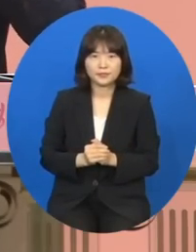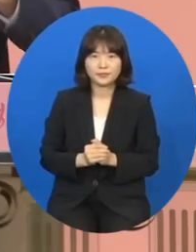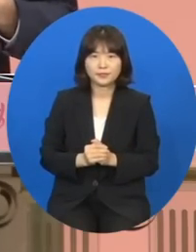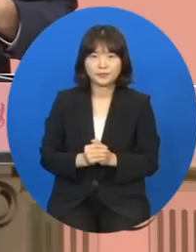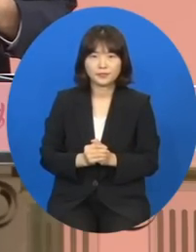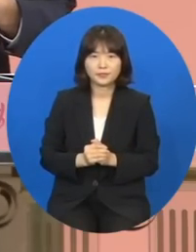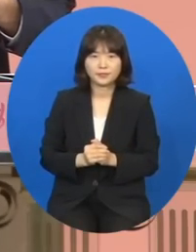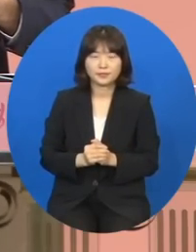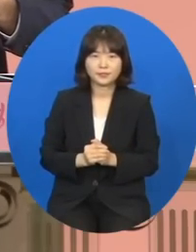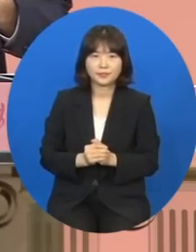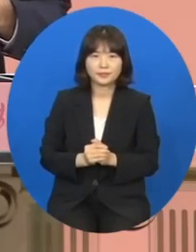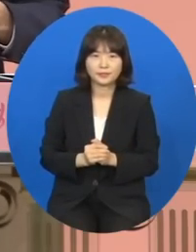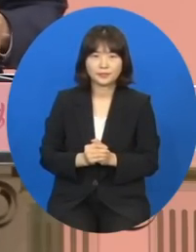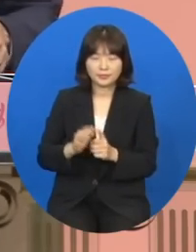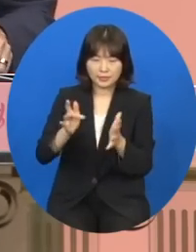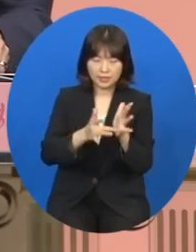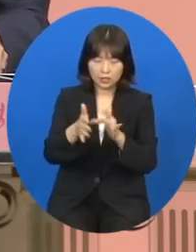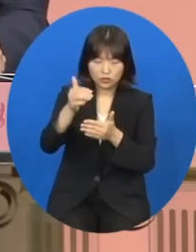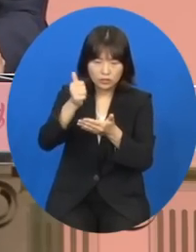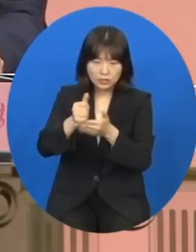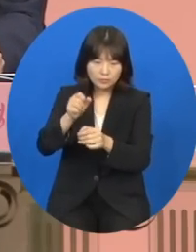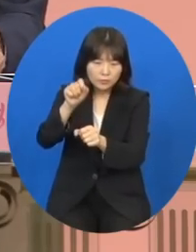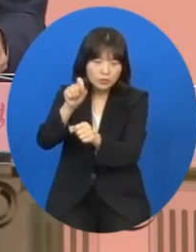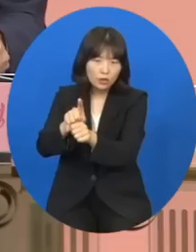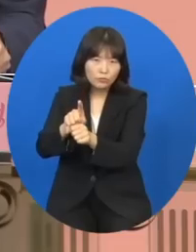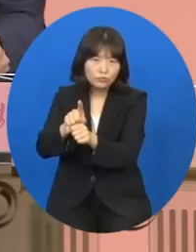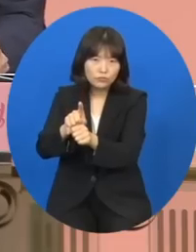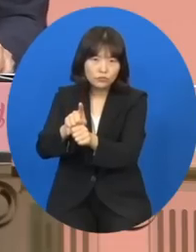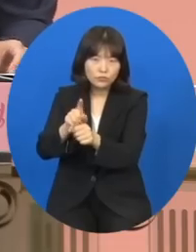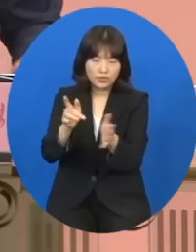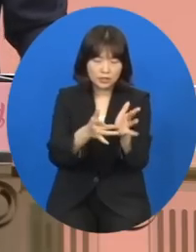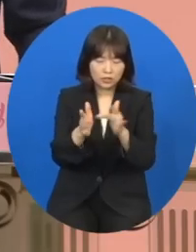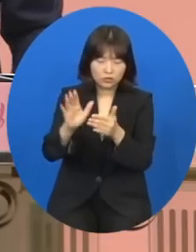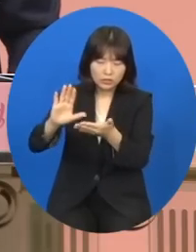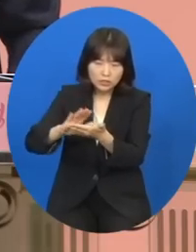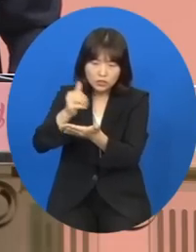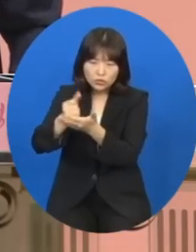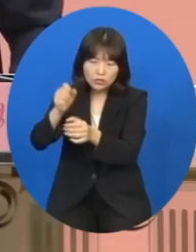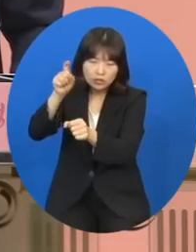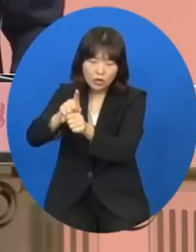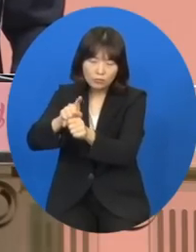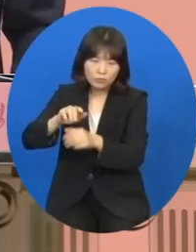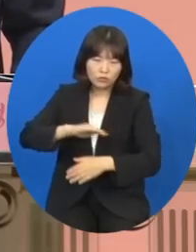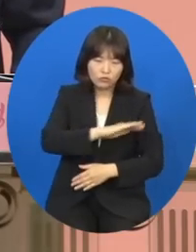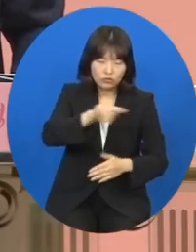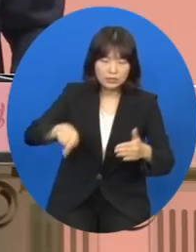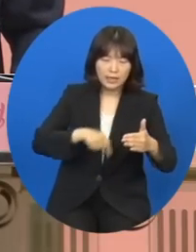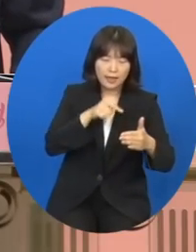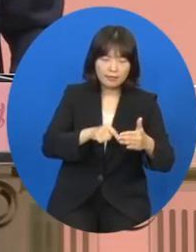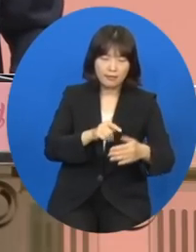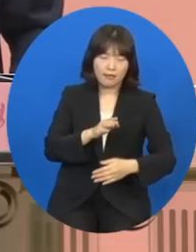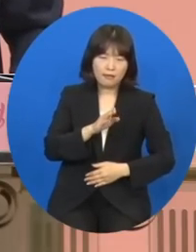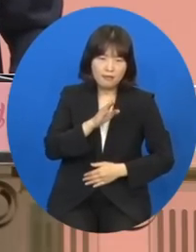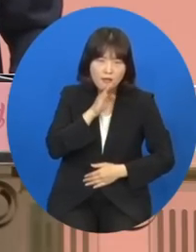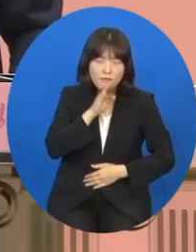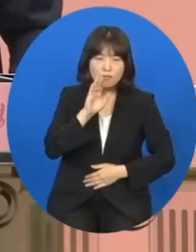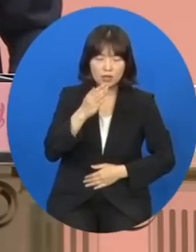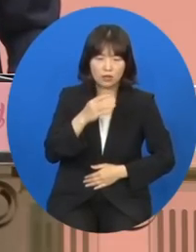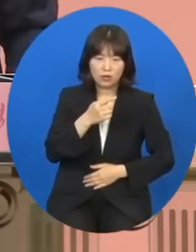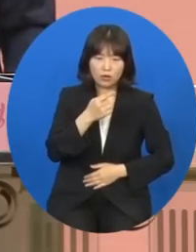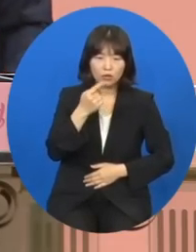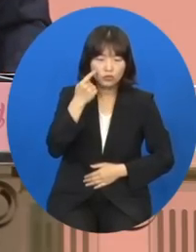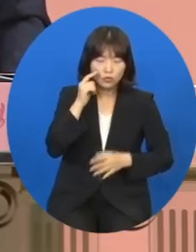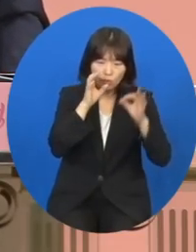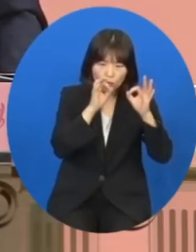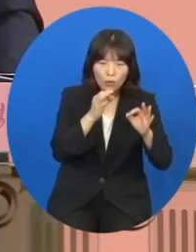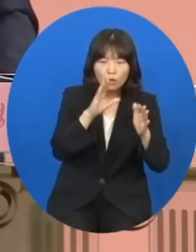ws 예수님의 성품이 예수 그리스도의 그 성품이 우리 안에서 실제 가 되고 눈앞에 보여질 때 그렇게